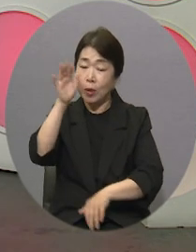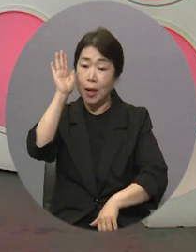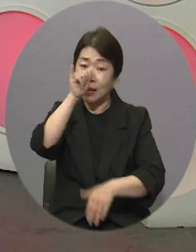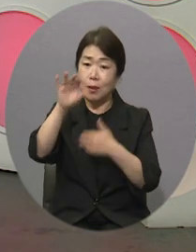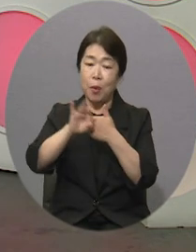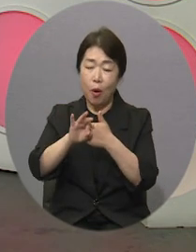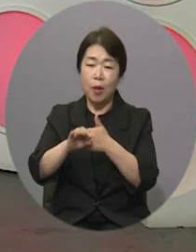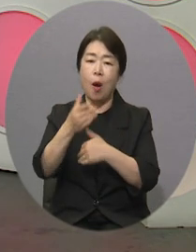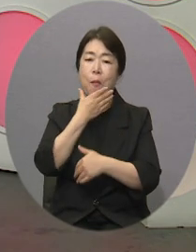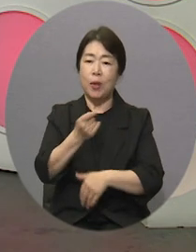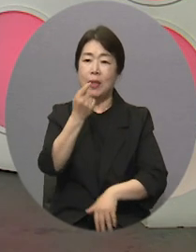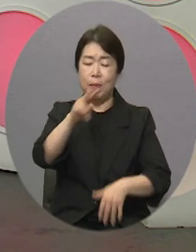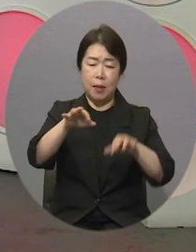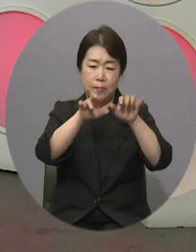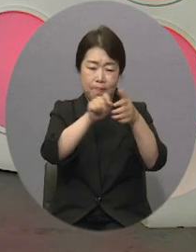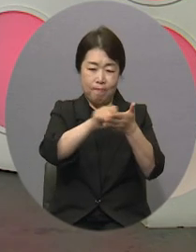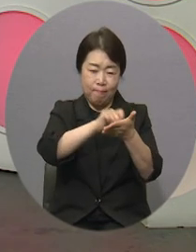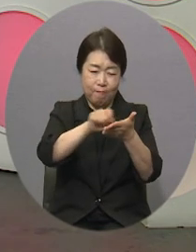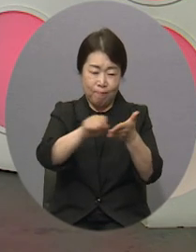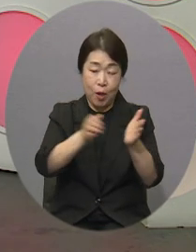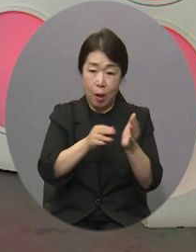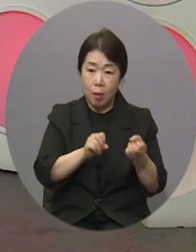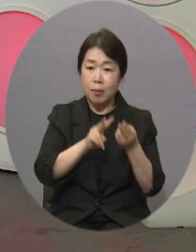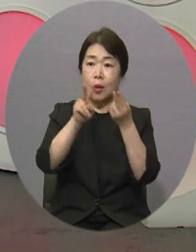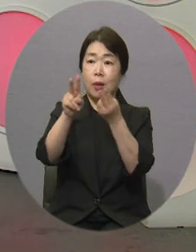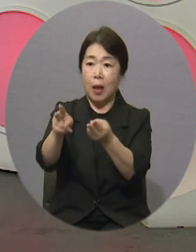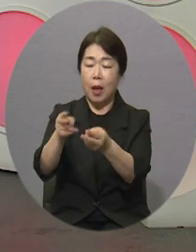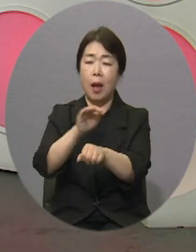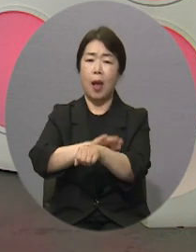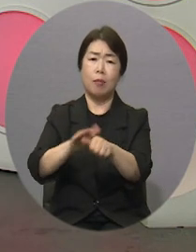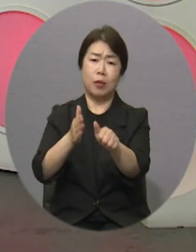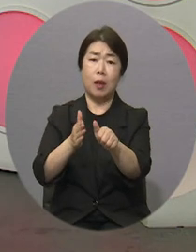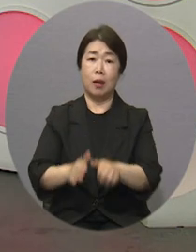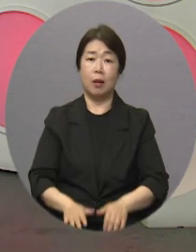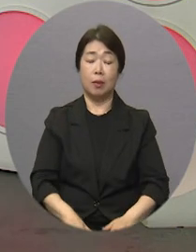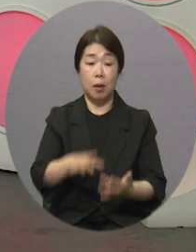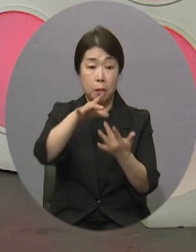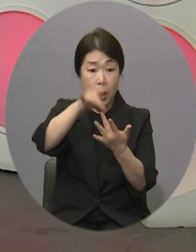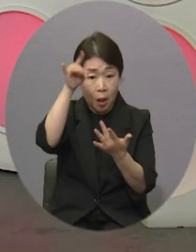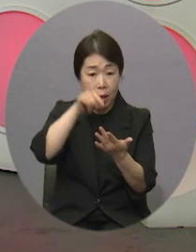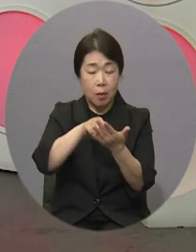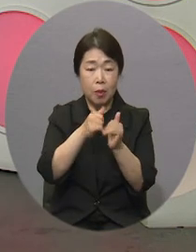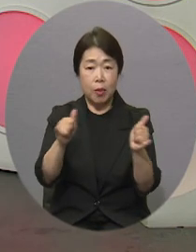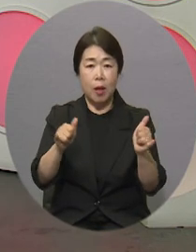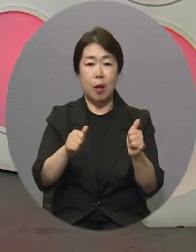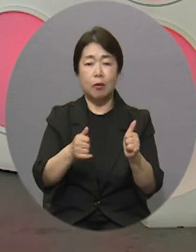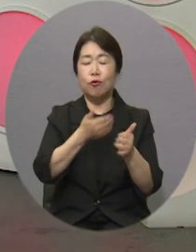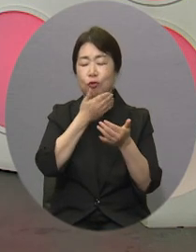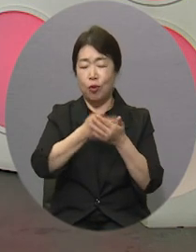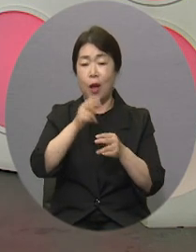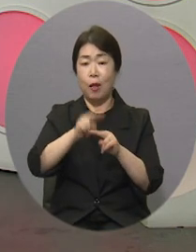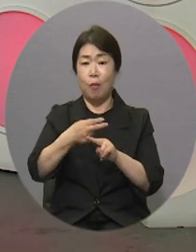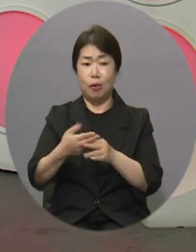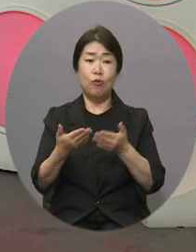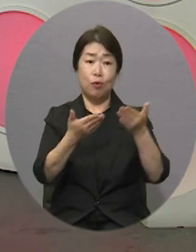복지TV로 꼭 보내주시기 바랍니다. 채택되신 분에게는 소중한 선물과 보내드리고요. 방송을 통해서